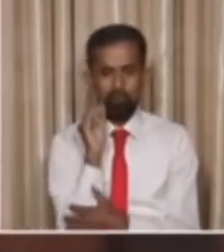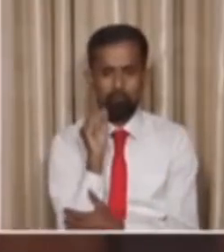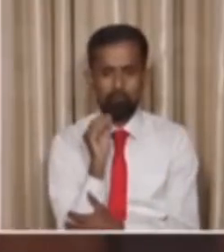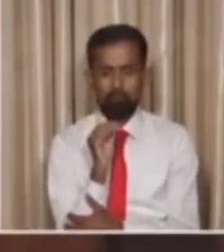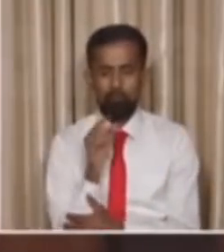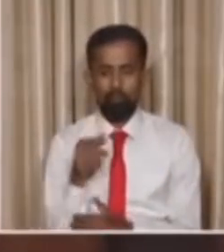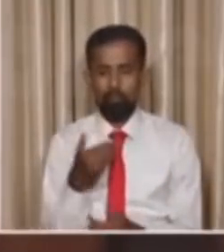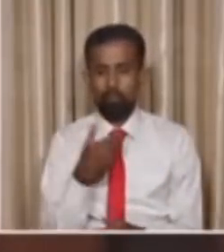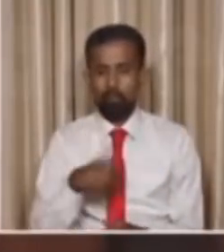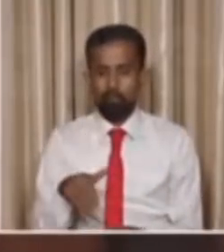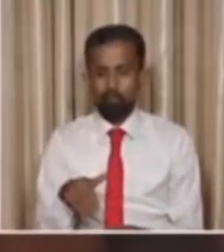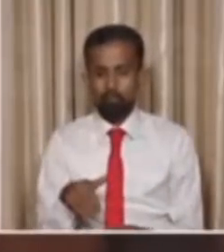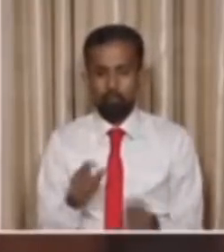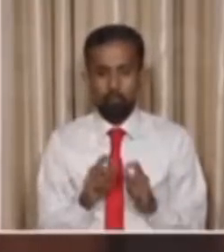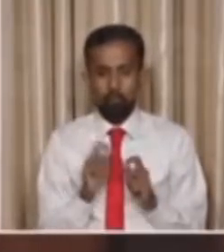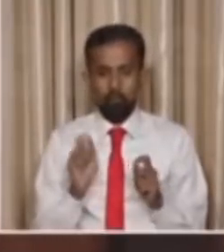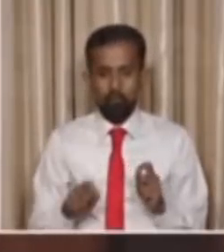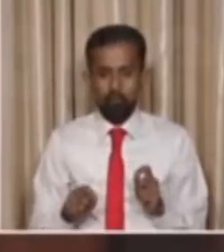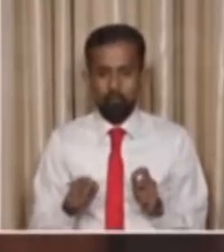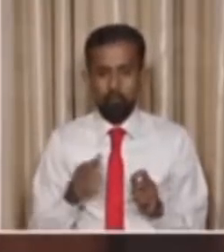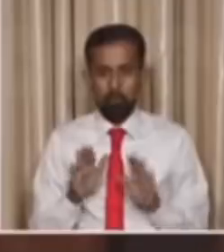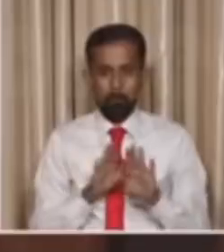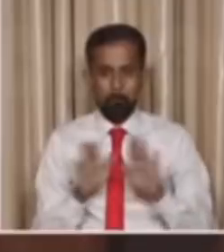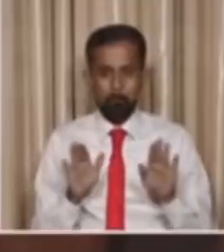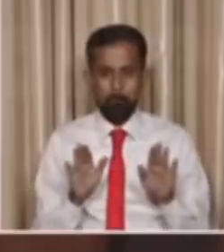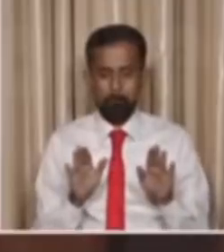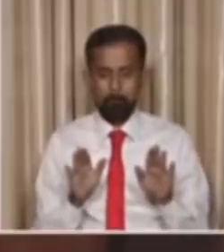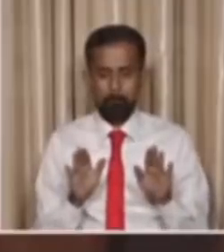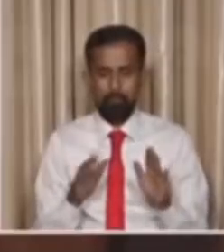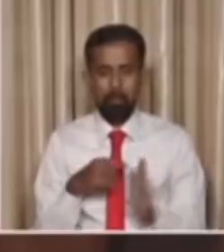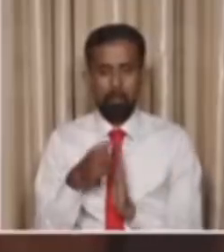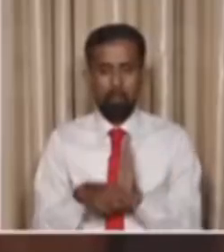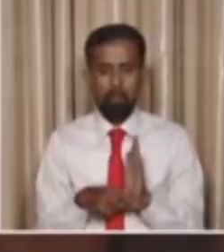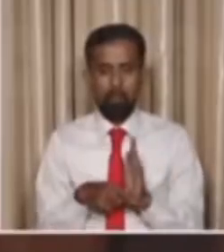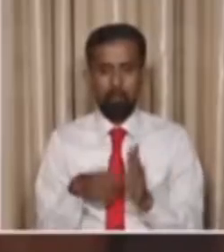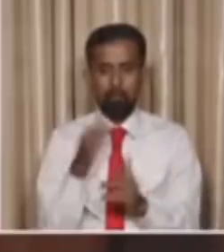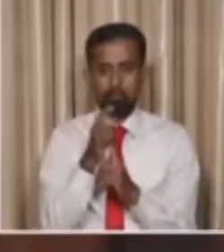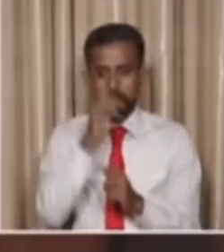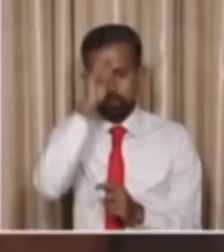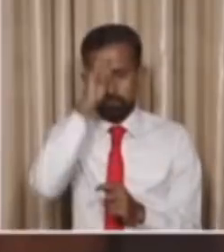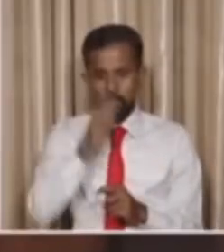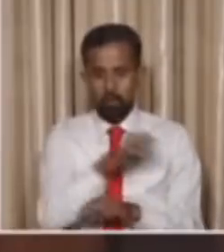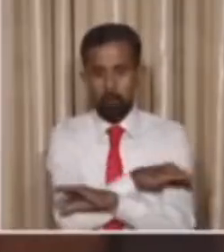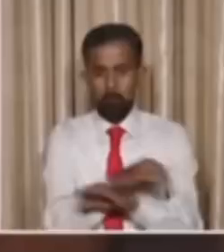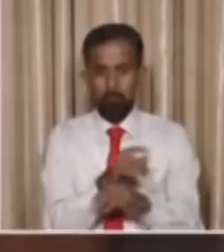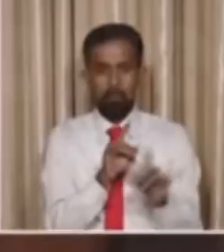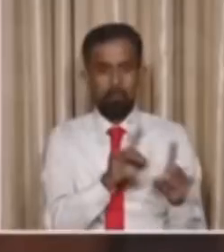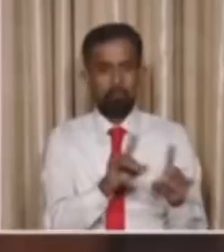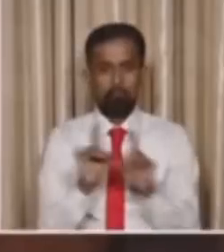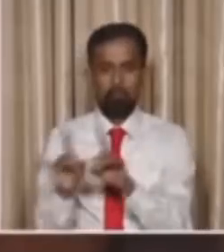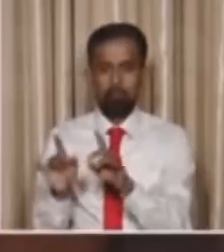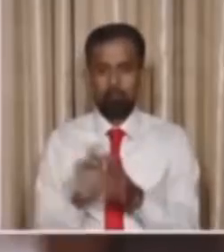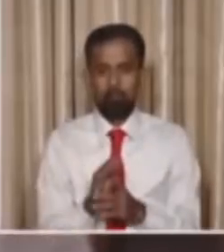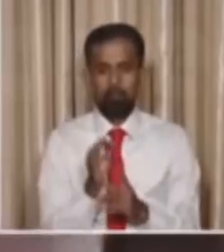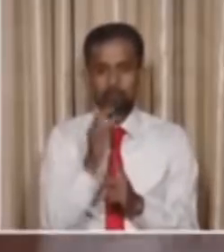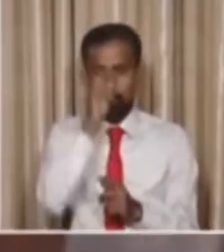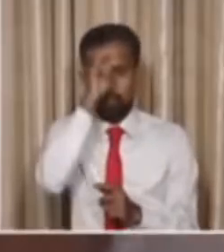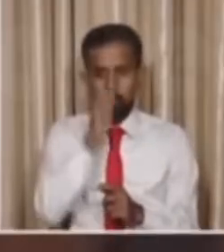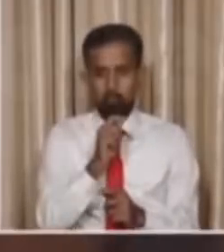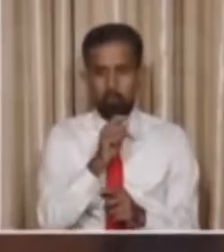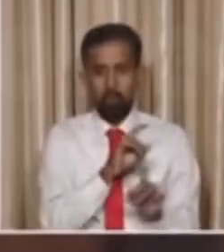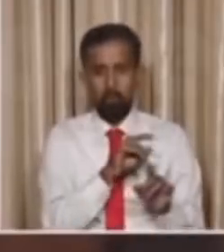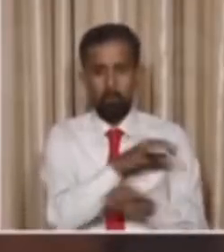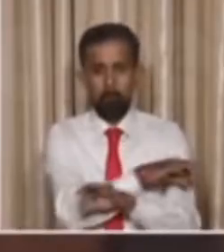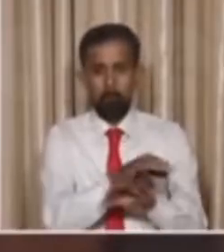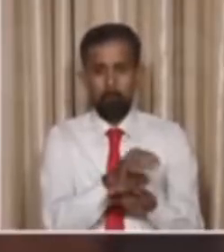මේ ක්‍රිකට් ක්‍රිකට් බෝඩ් සහ ක්‍රිකට් පරිපාලනය කියන එකයි මේ රටේ විදායක ජනාධිපති ක්‍රමයේ පොඩ්ඩක් එක වගේ. විදායක ජනාධිපති ක්‍රමයට